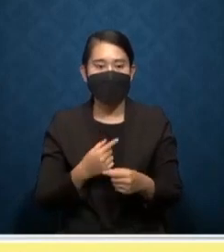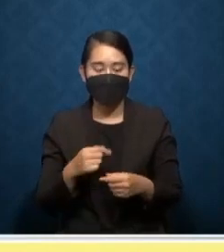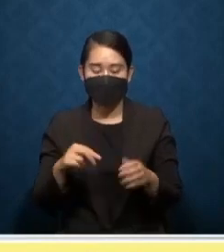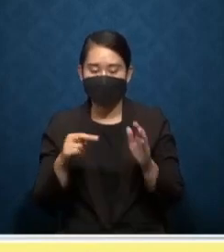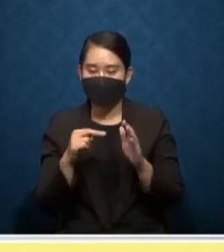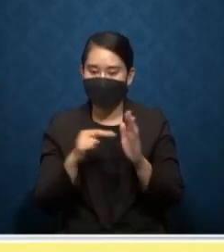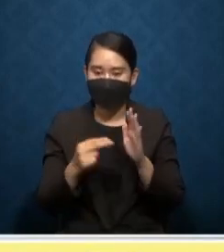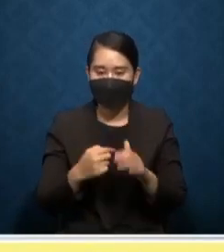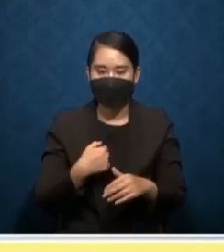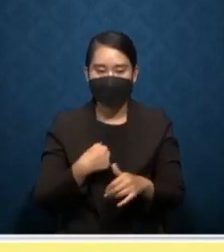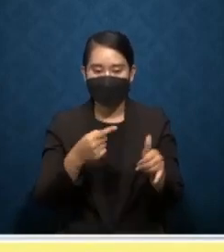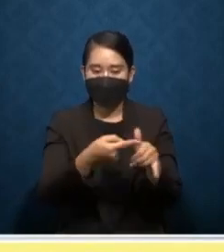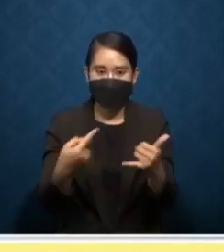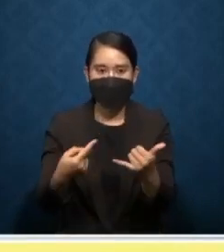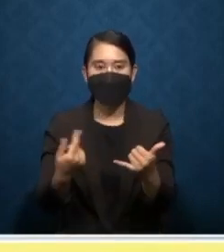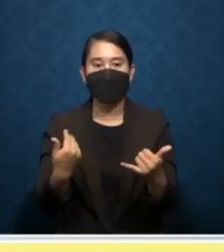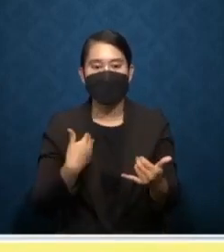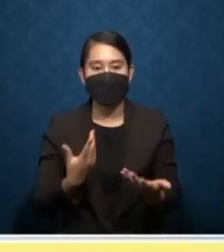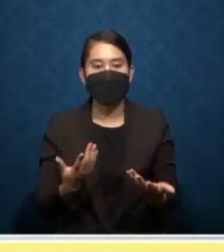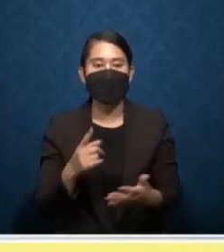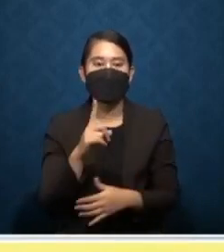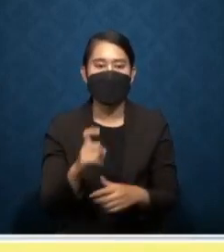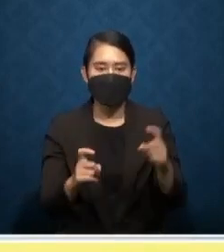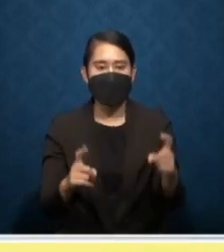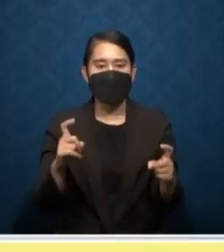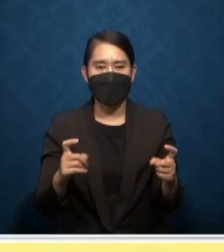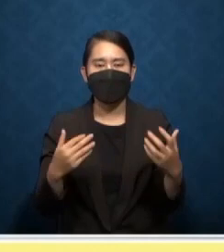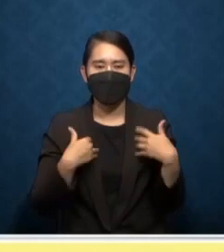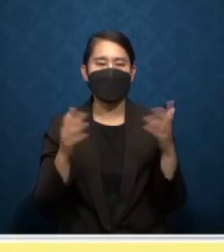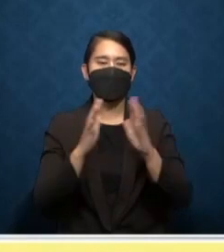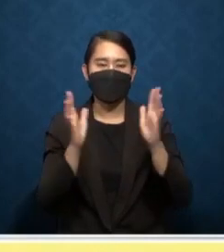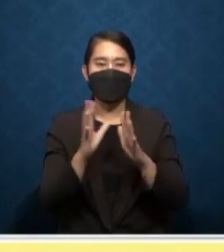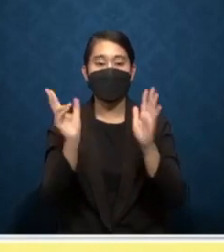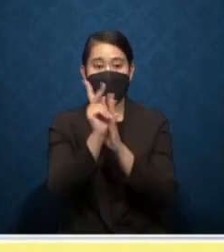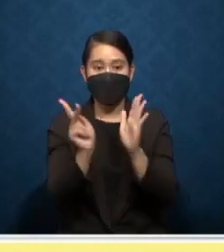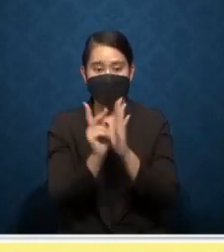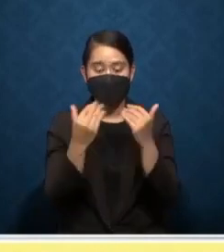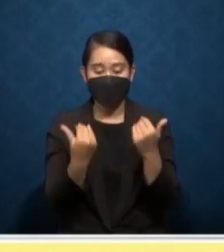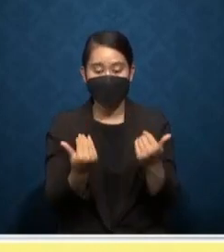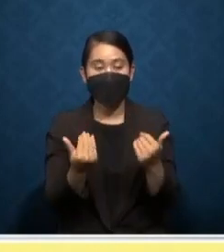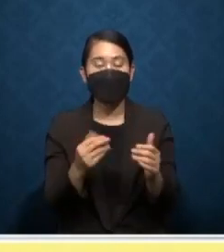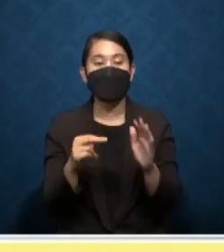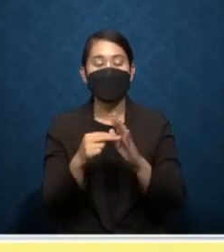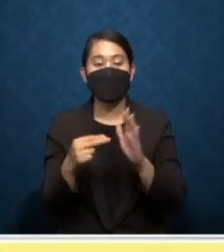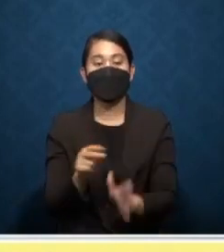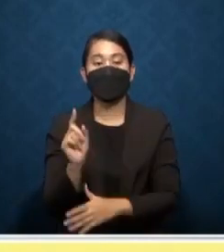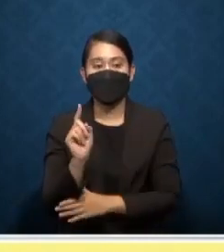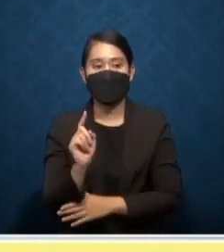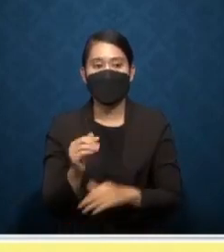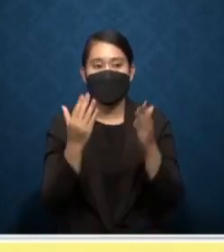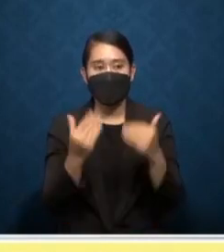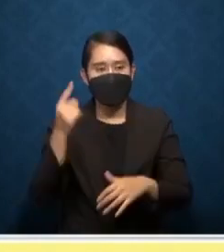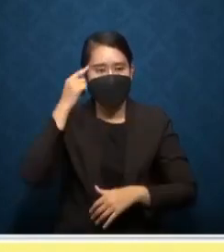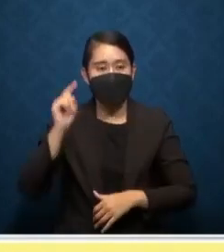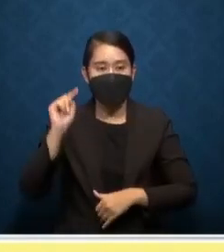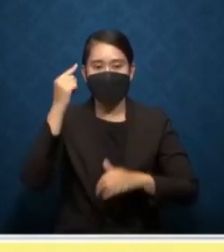หล5. แล้วก็ค่า5. ผู้หญิงก็ตายกมาเยอะ5. ผมว่ากฎหมายชบับนี้5. ซึงมไม่มีใครคิมาก่อน